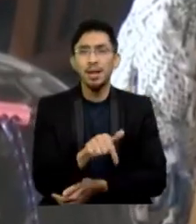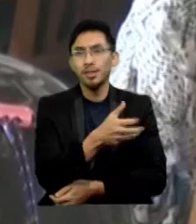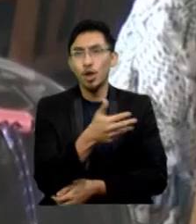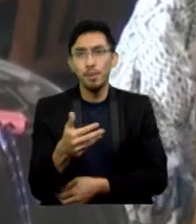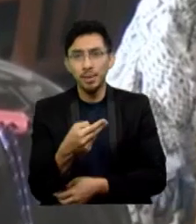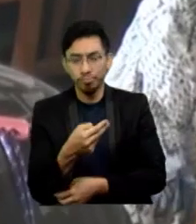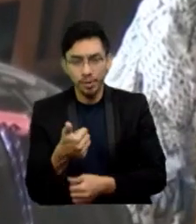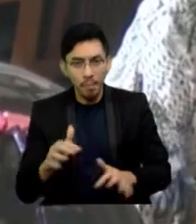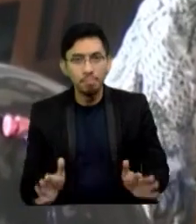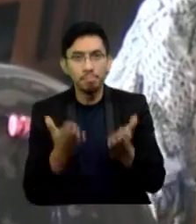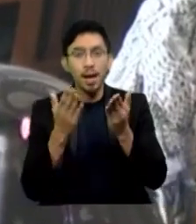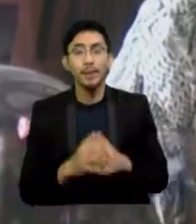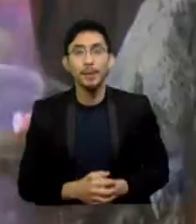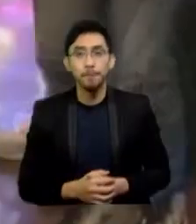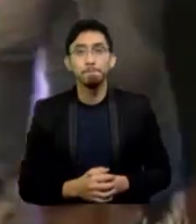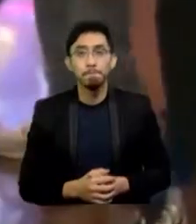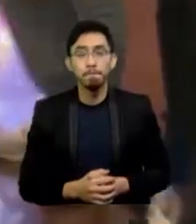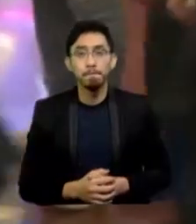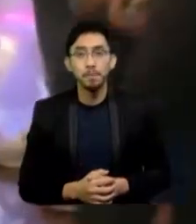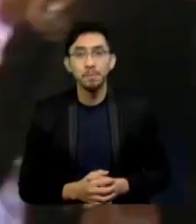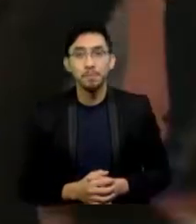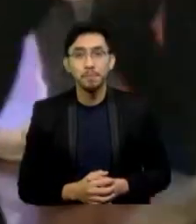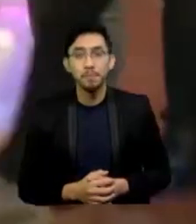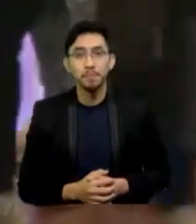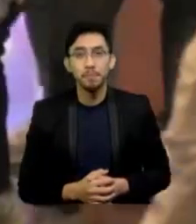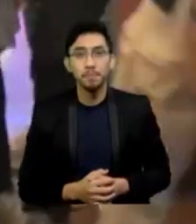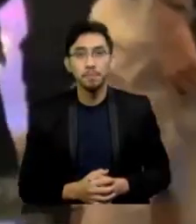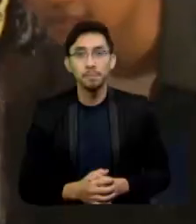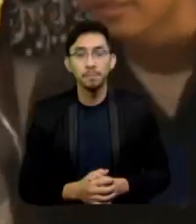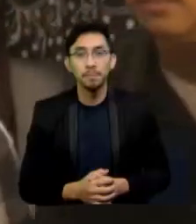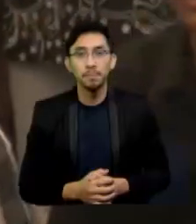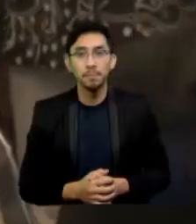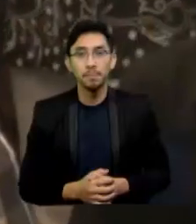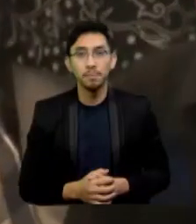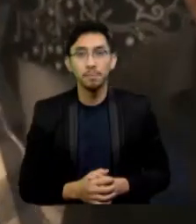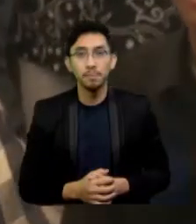Indonesia. Dari Semarang, Jawa Tengah, Wisnuwardana, iNews melaporkan.